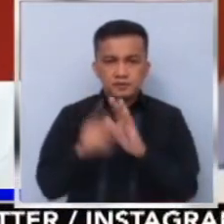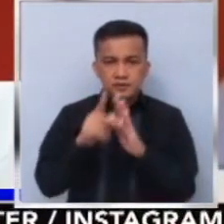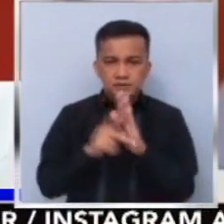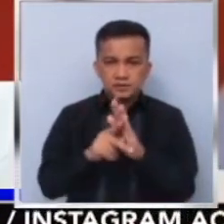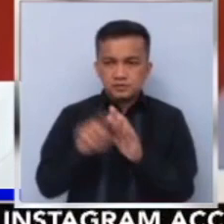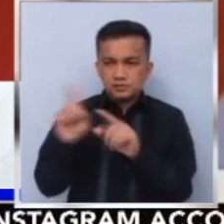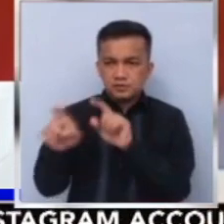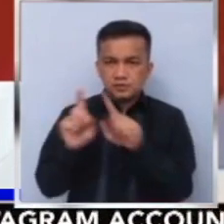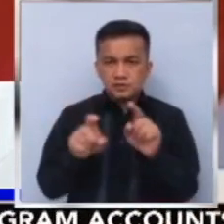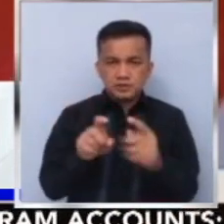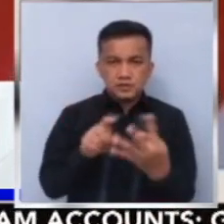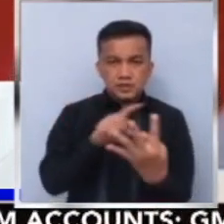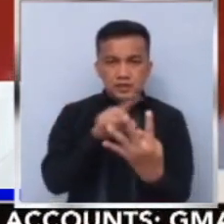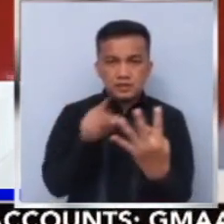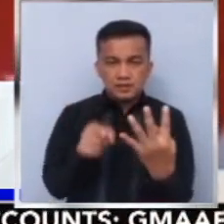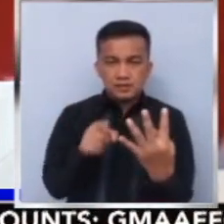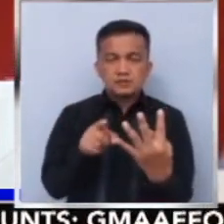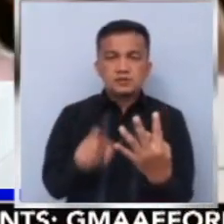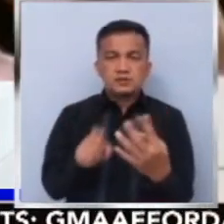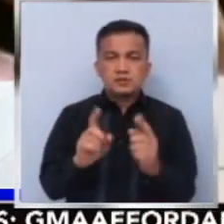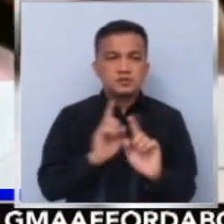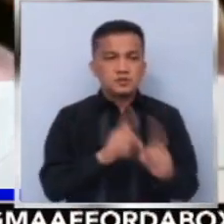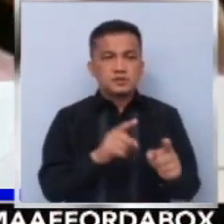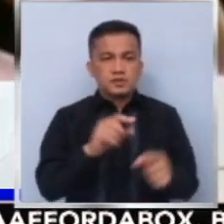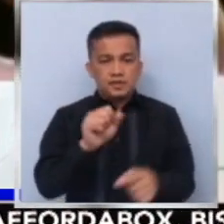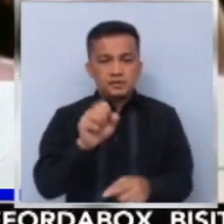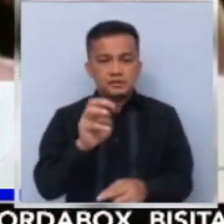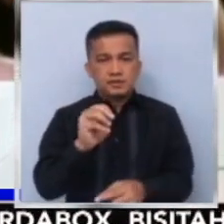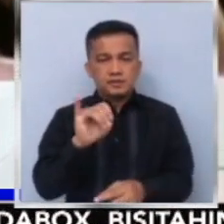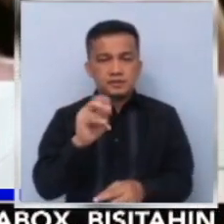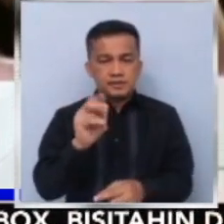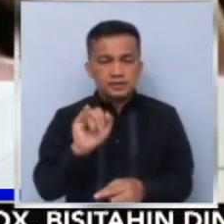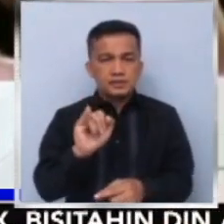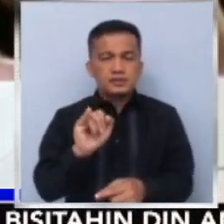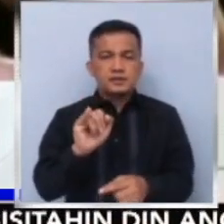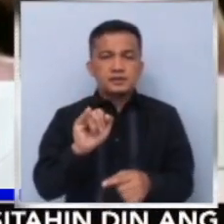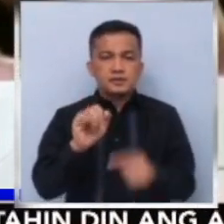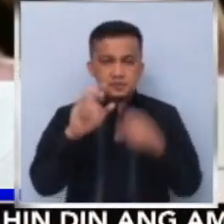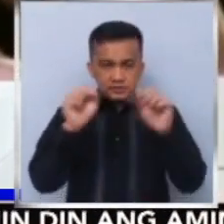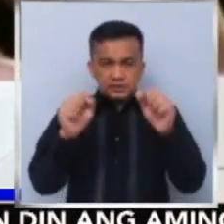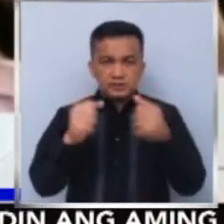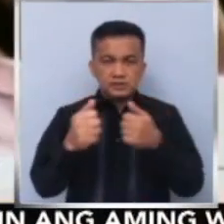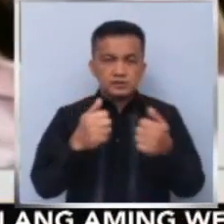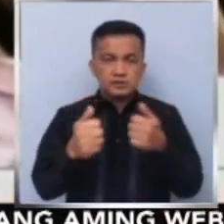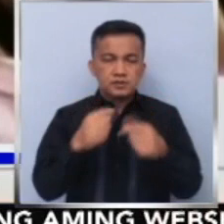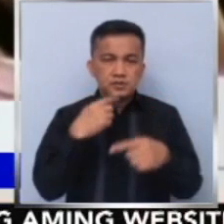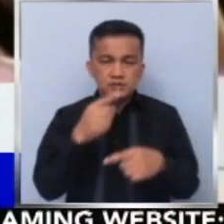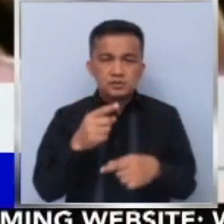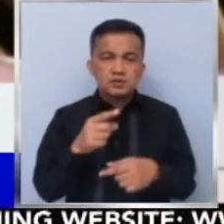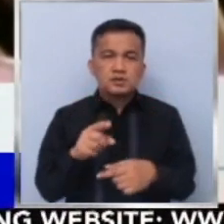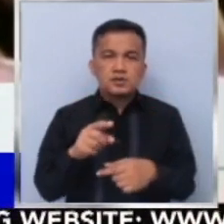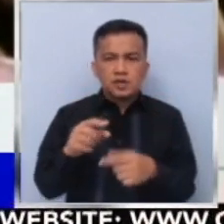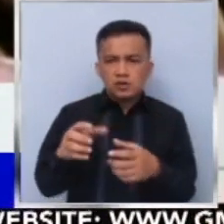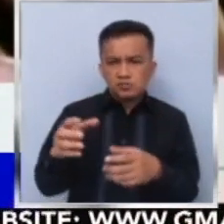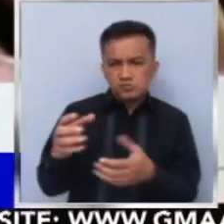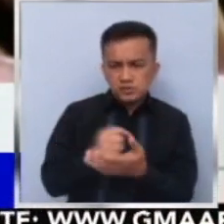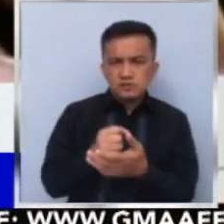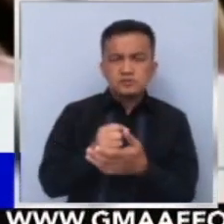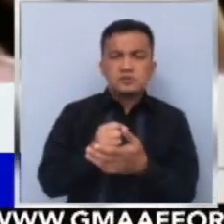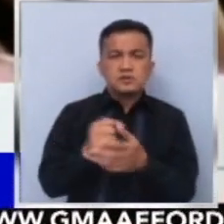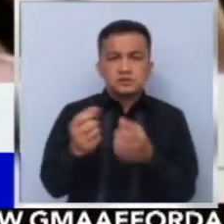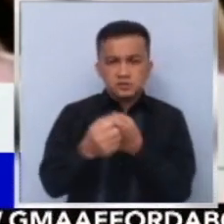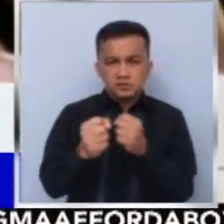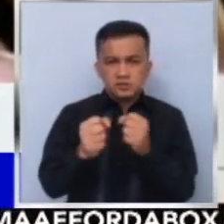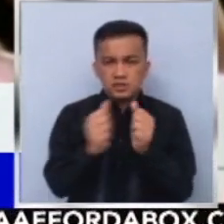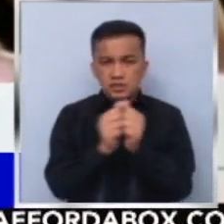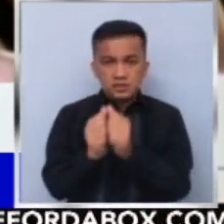dumalo sa SMNI presidential debates kagabi. If the Quad were to become a collective security alliance, you as